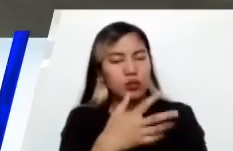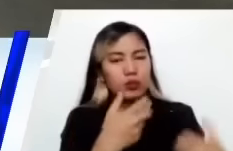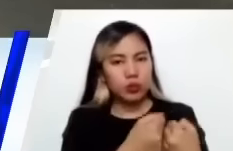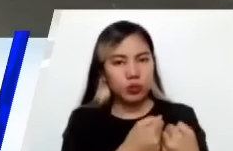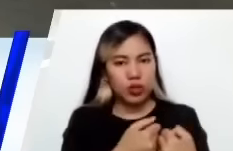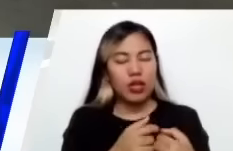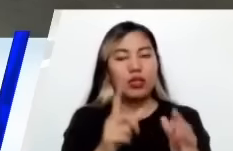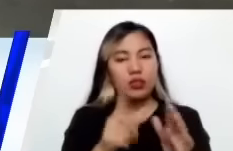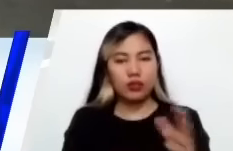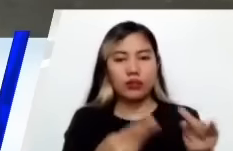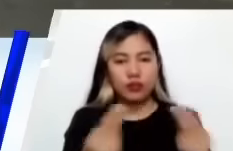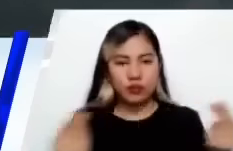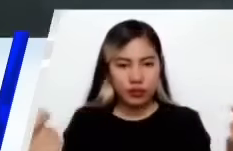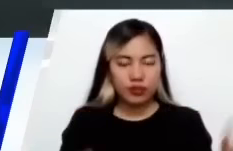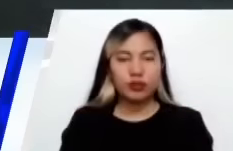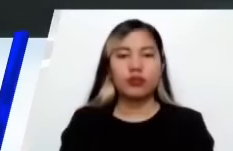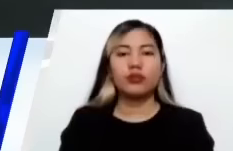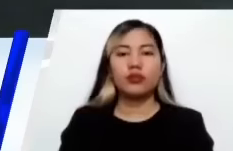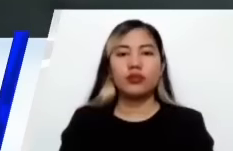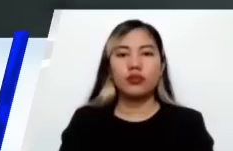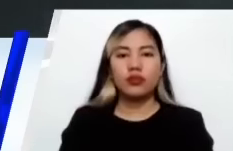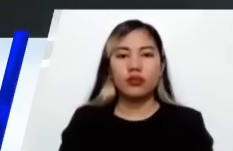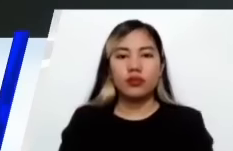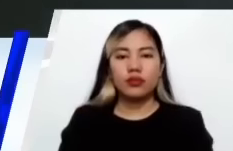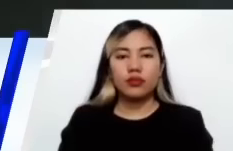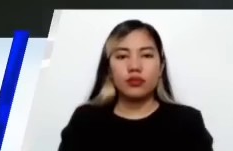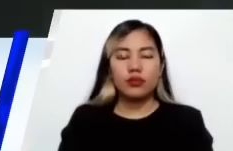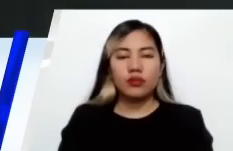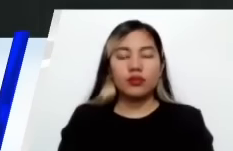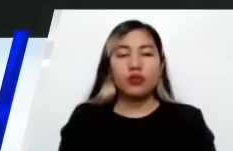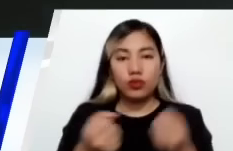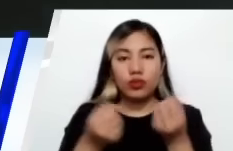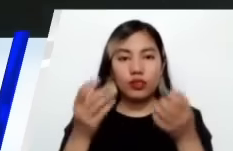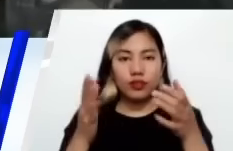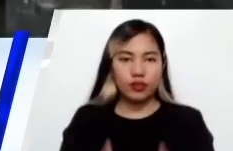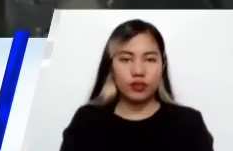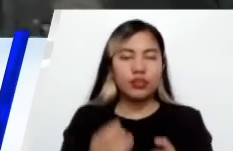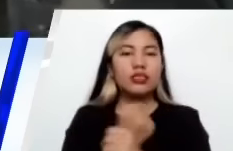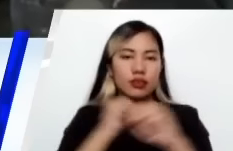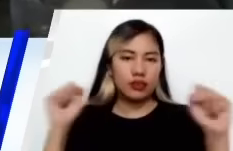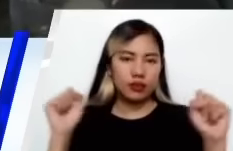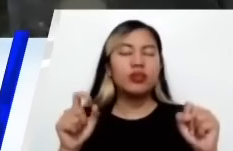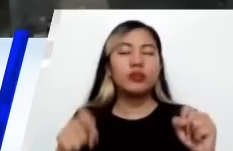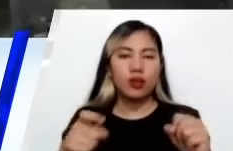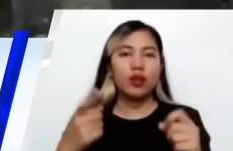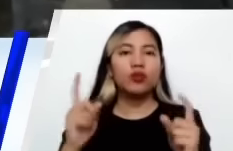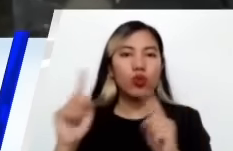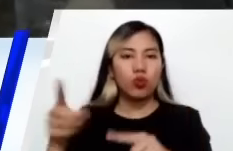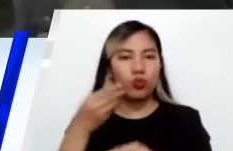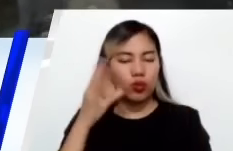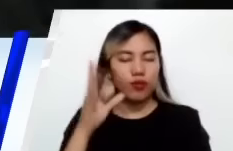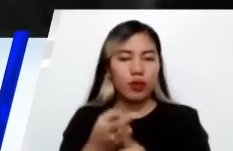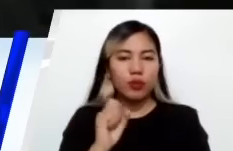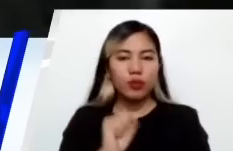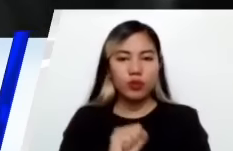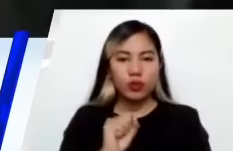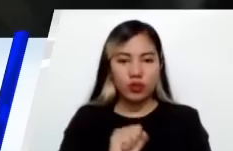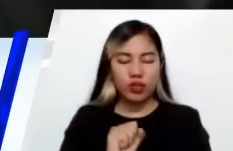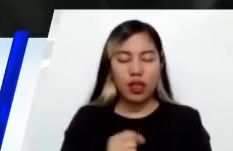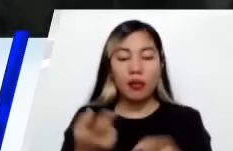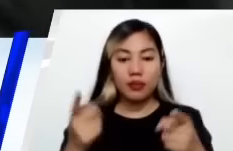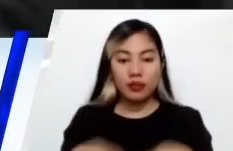kalaunan. Maayos ang lagay ng driver na pauwi na raw mula sa trabaho. Paliwanag niya, bigla siyang napakabigpakanan habang